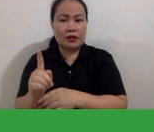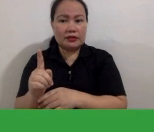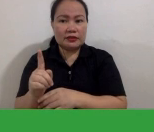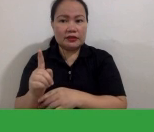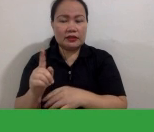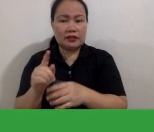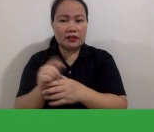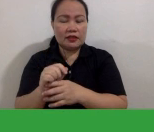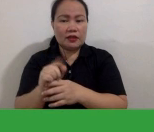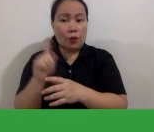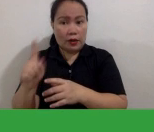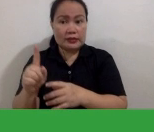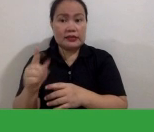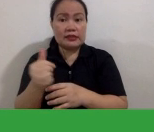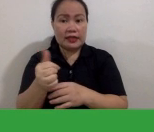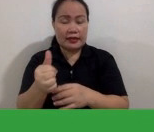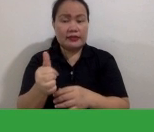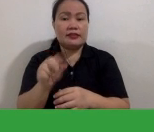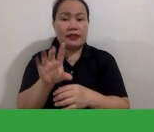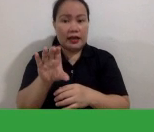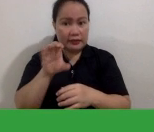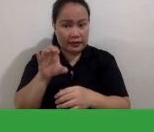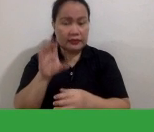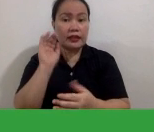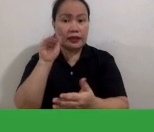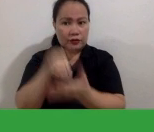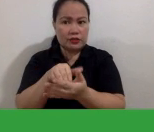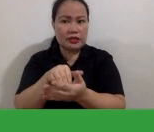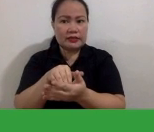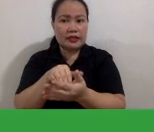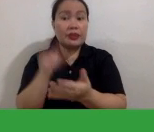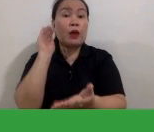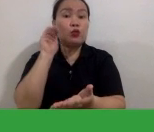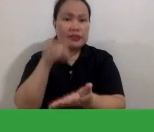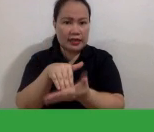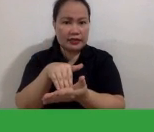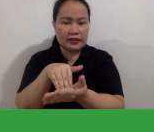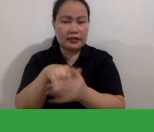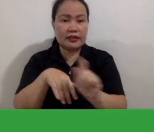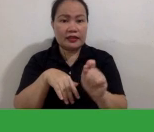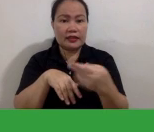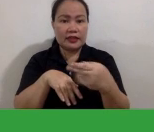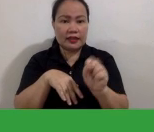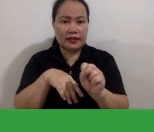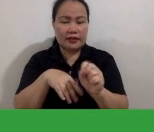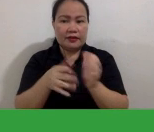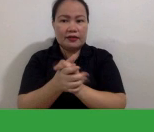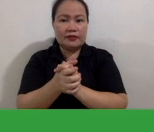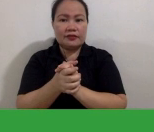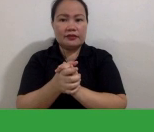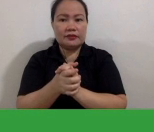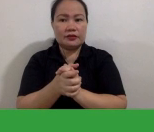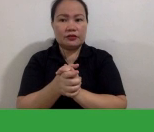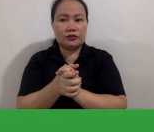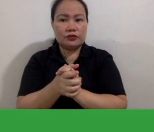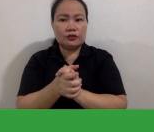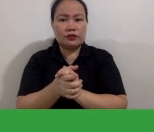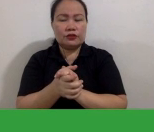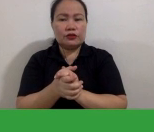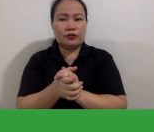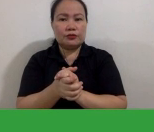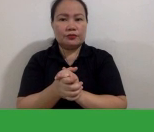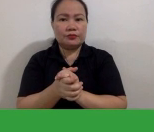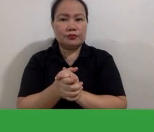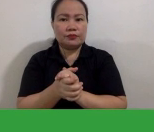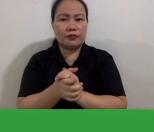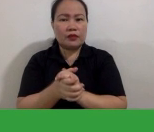1. Ones, tens, 100, 1,000. So, 1,000 siya kasi 1,000 ang ating denominator